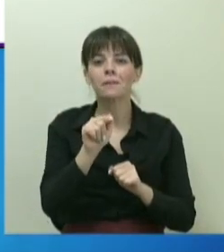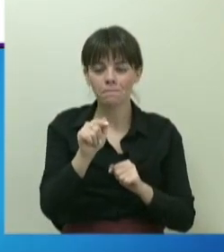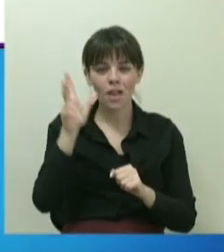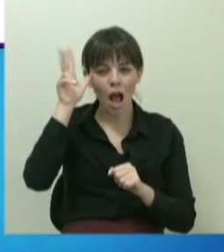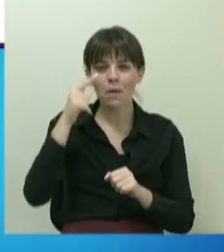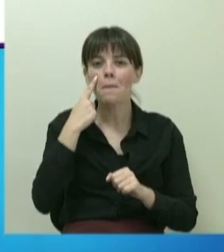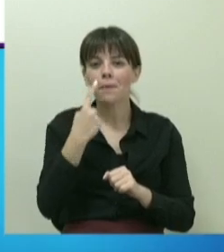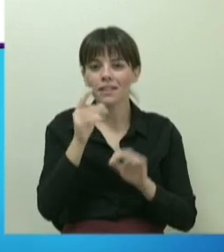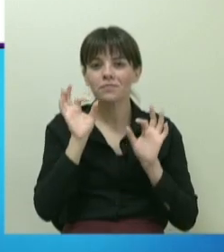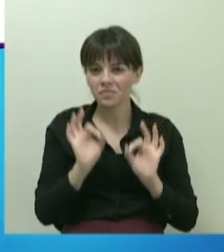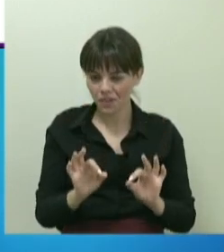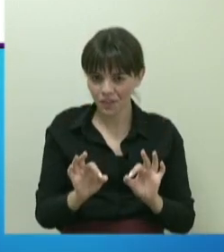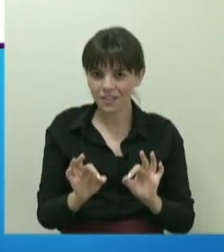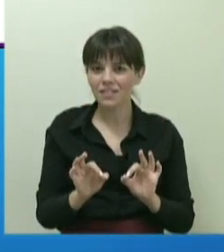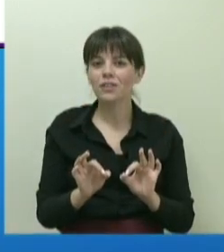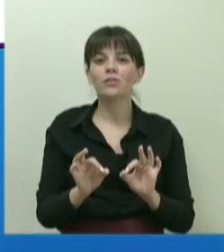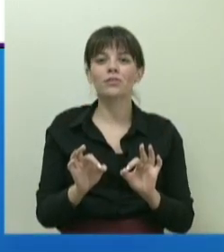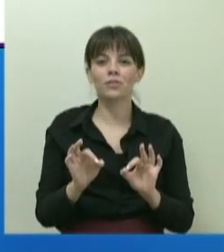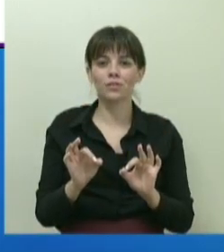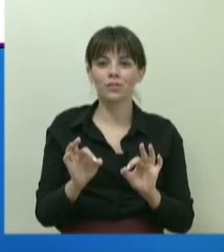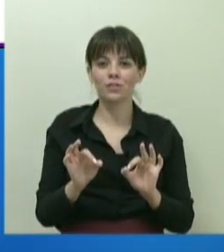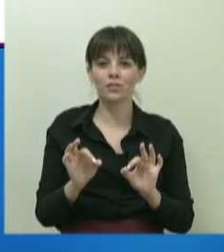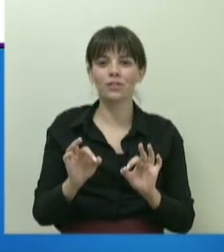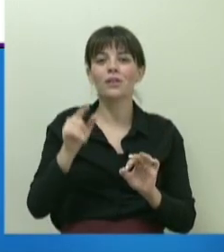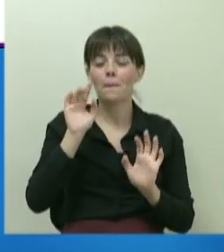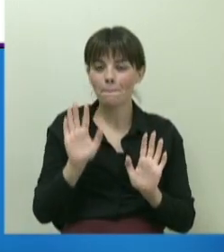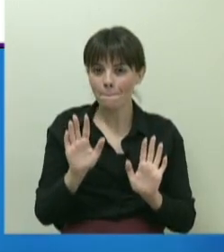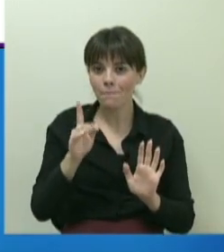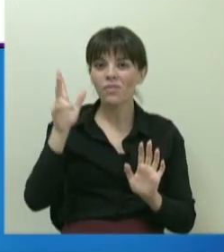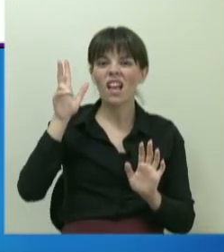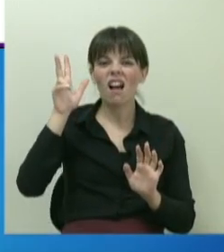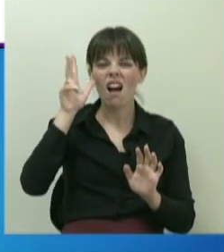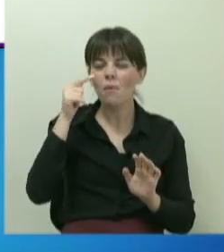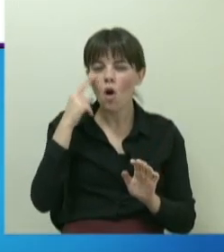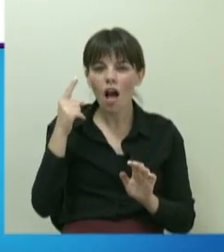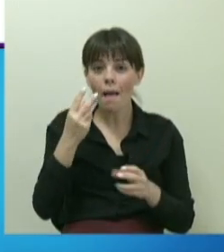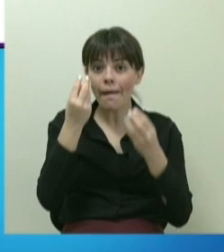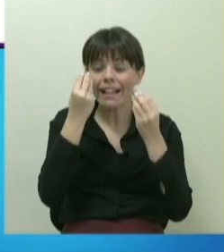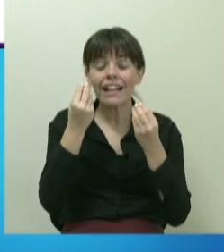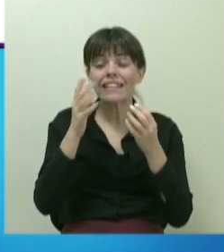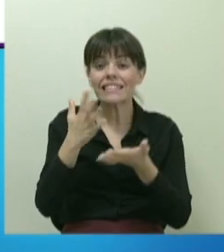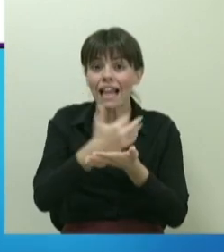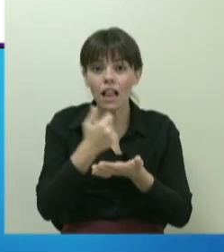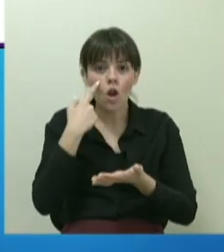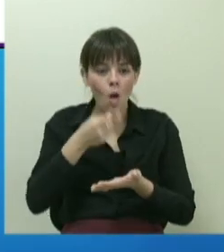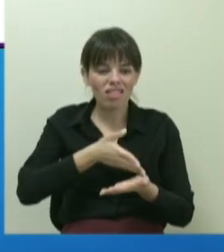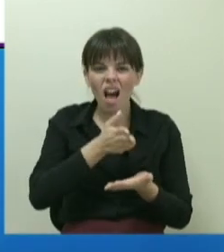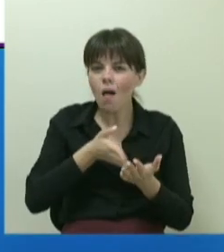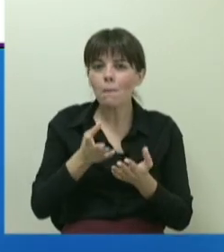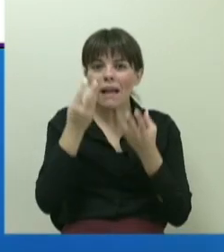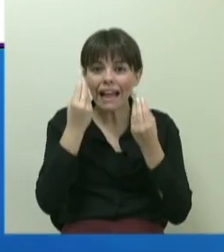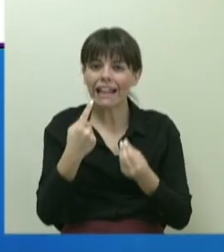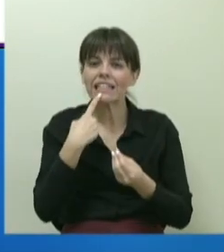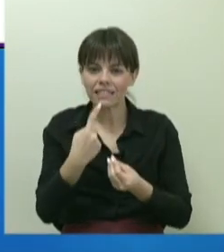bakın, 79'da 34,5. Yani gelir dağılımı iyi sayılan ülkelerden biri.